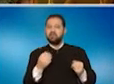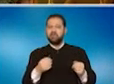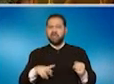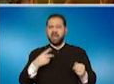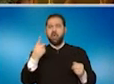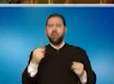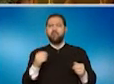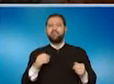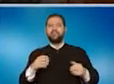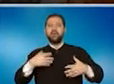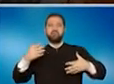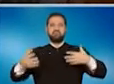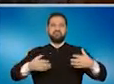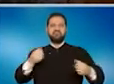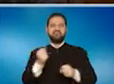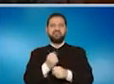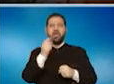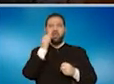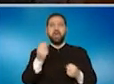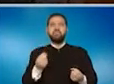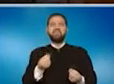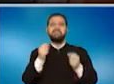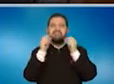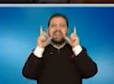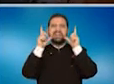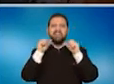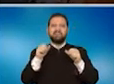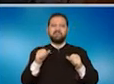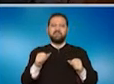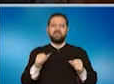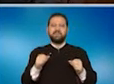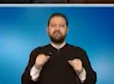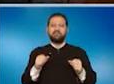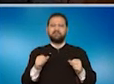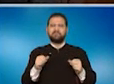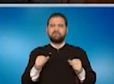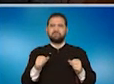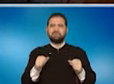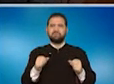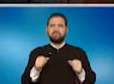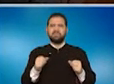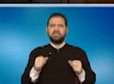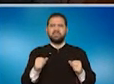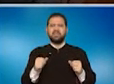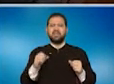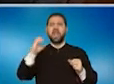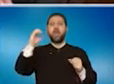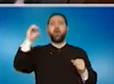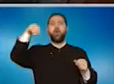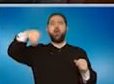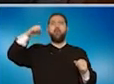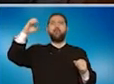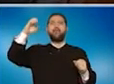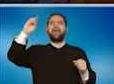se îmbrăca frumos, avea o viață ușuratică și nici nu se gândea ea că într-o